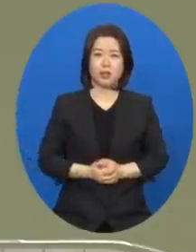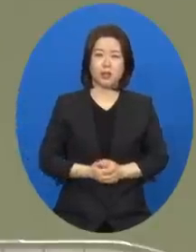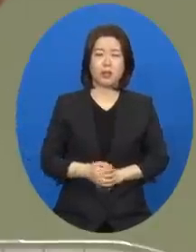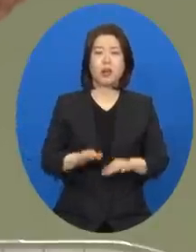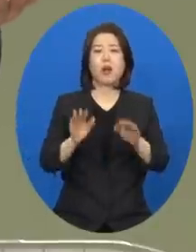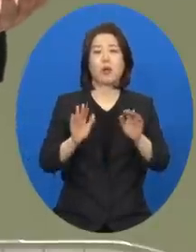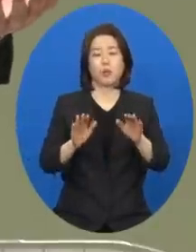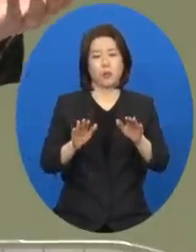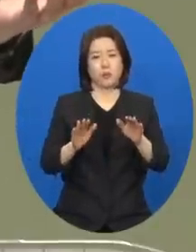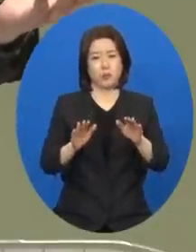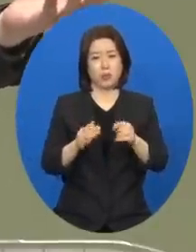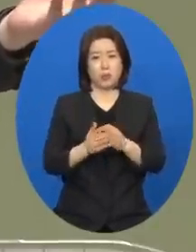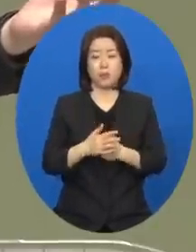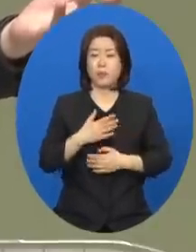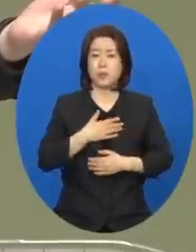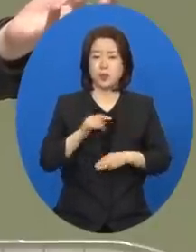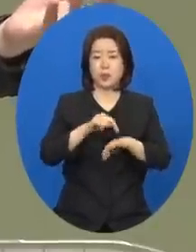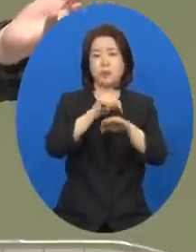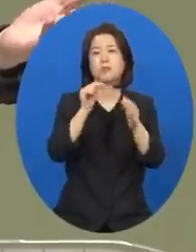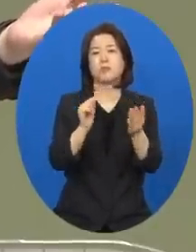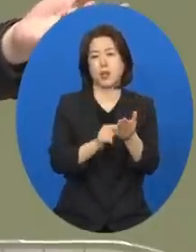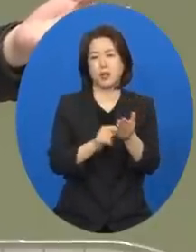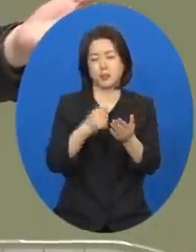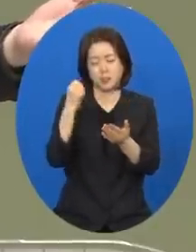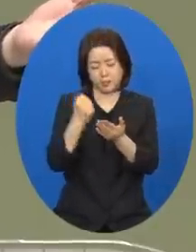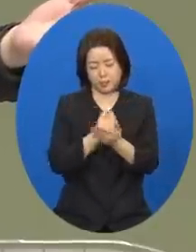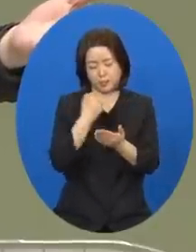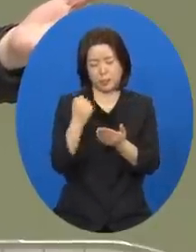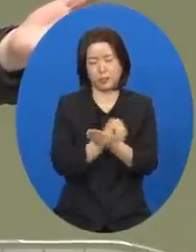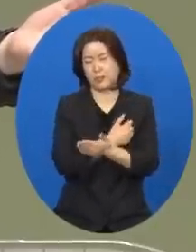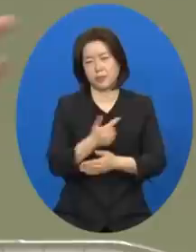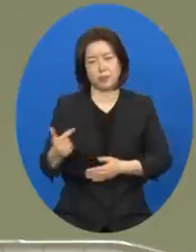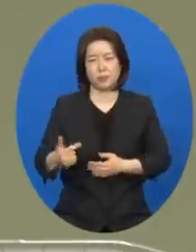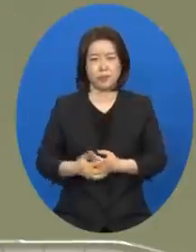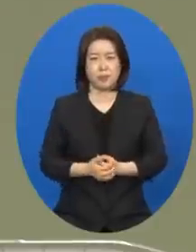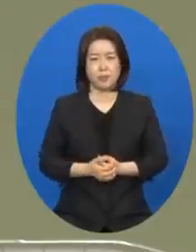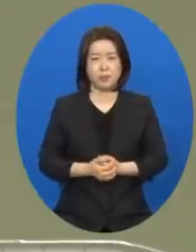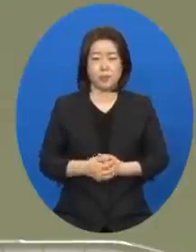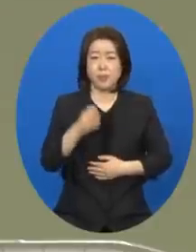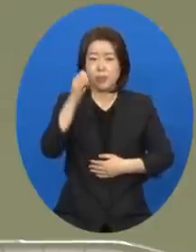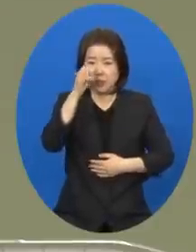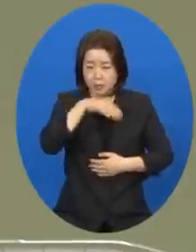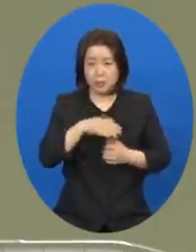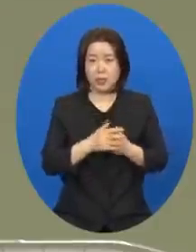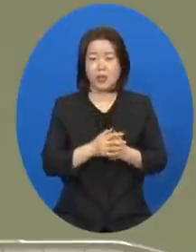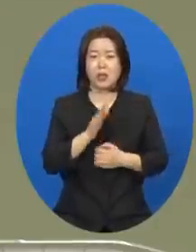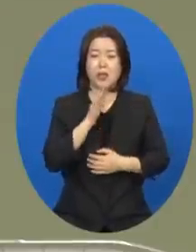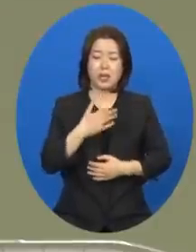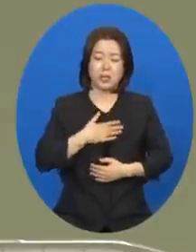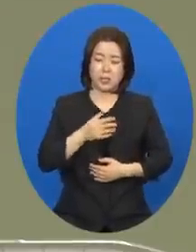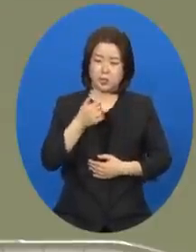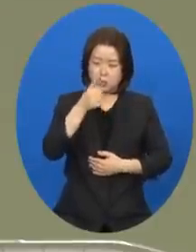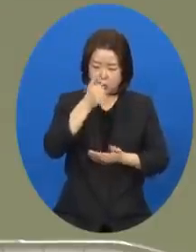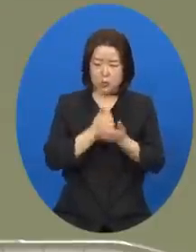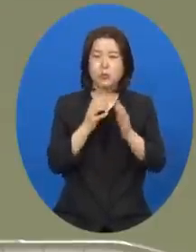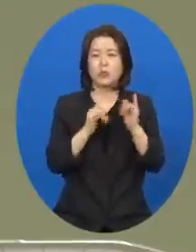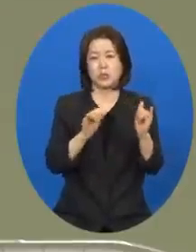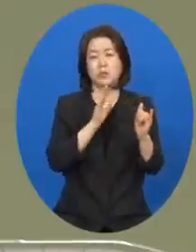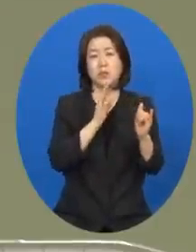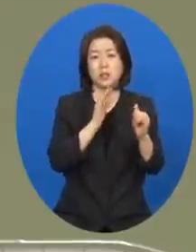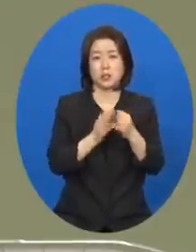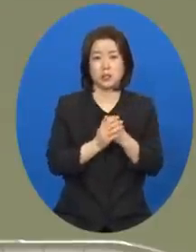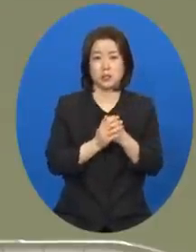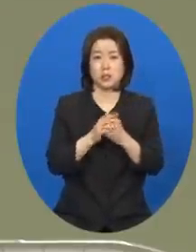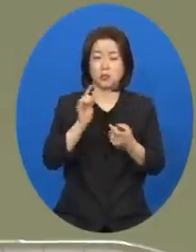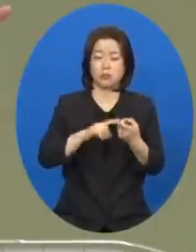오늘도 저는 마음이 안타까운 것이 그저 그래 나도 죄인이지